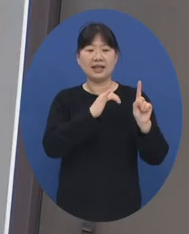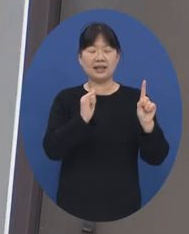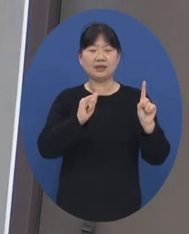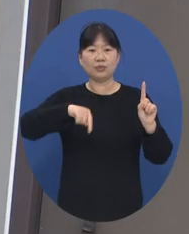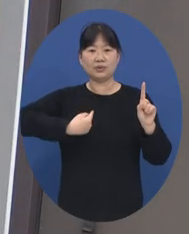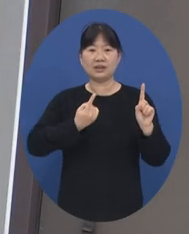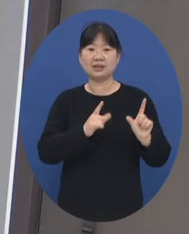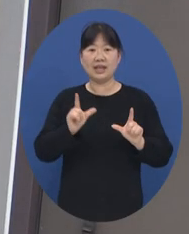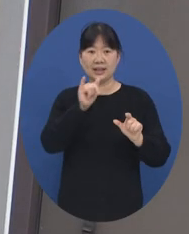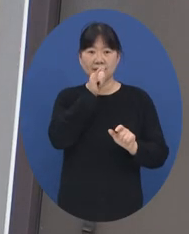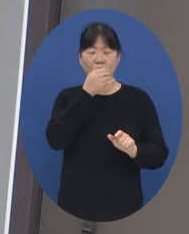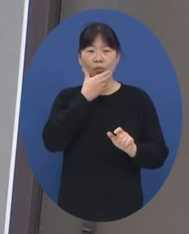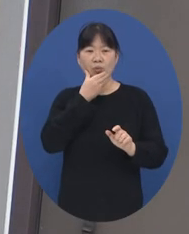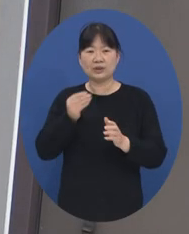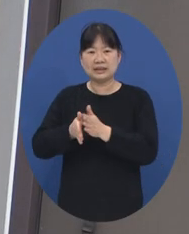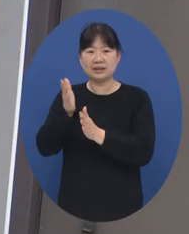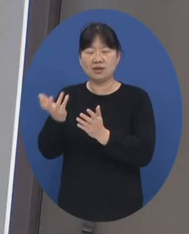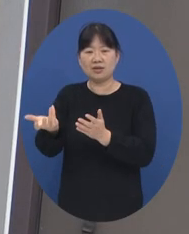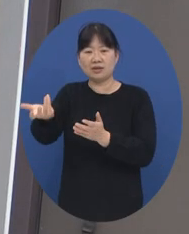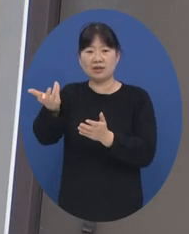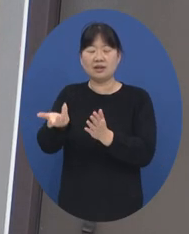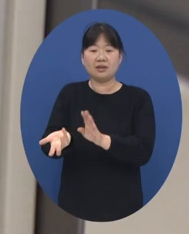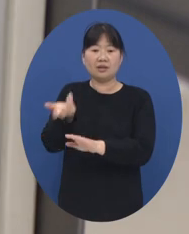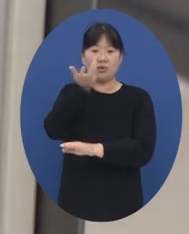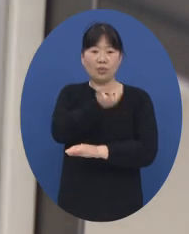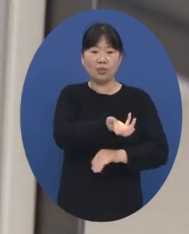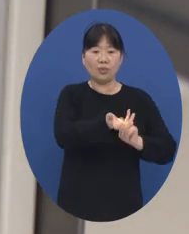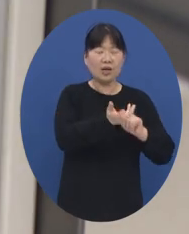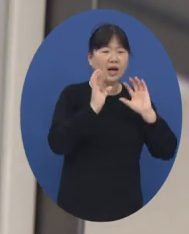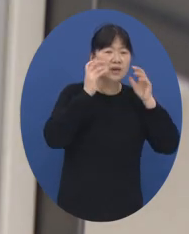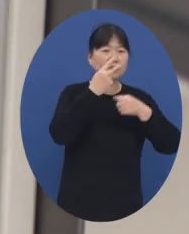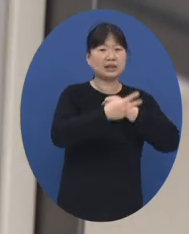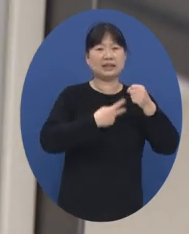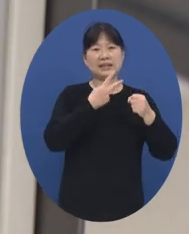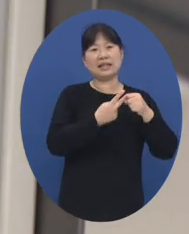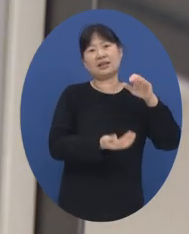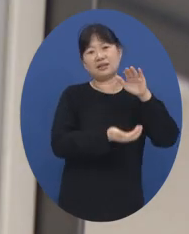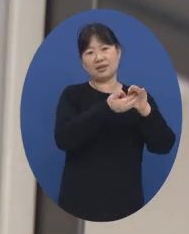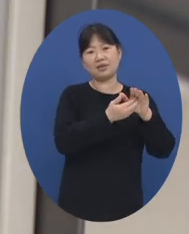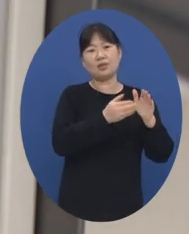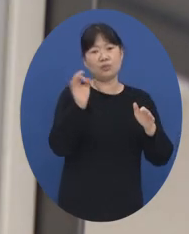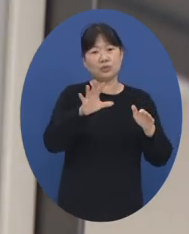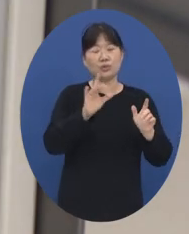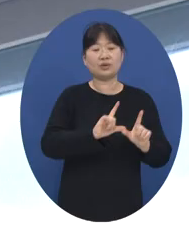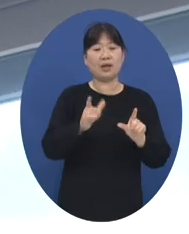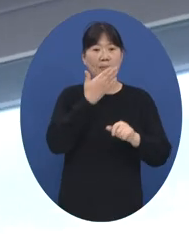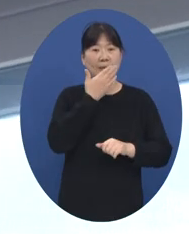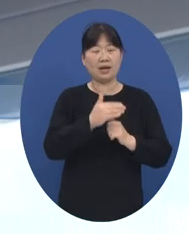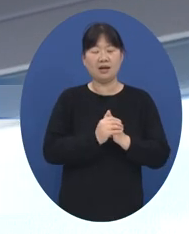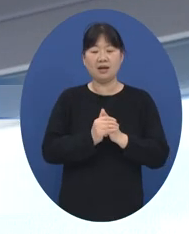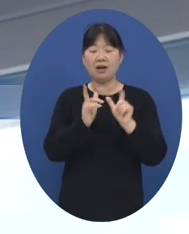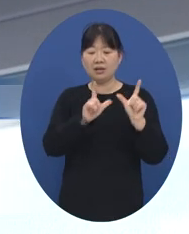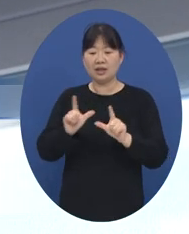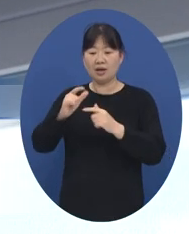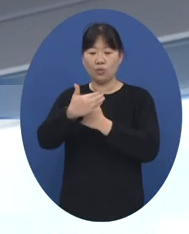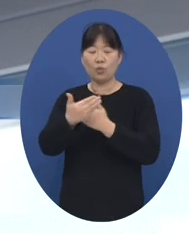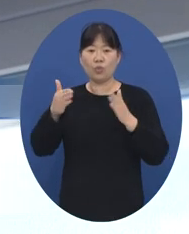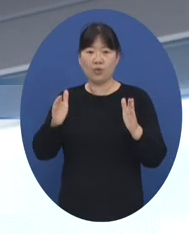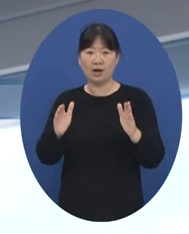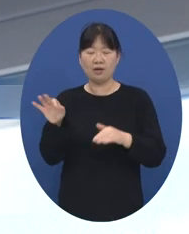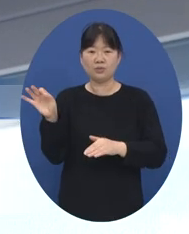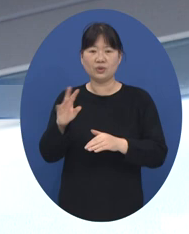1인 1실로 복지시설을 떠나온 아동 등은 최장 2년 동안 무료로 살수 있습니다. 생활